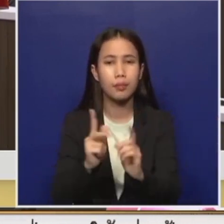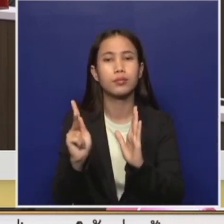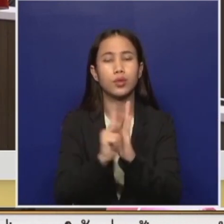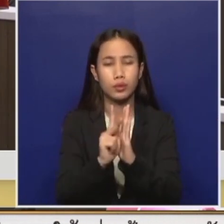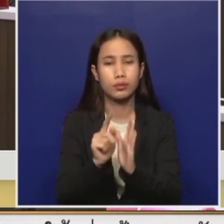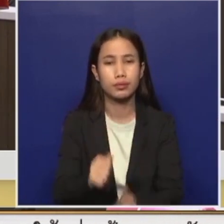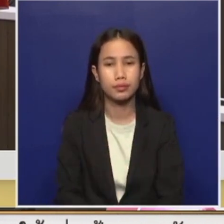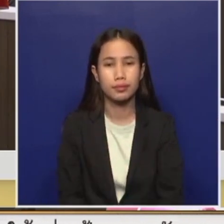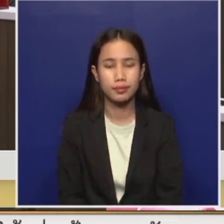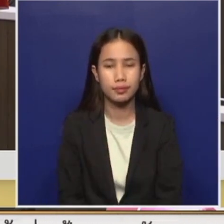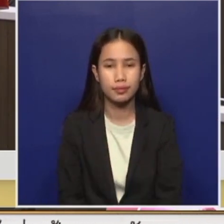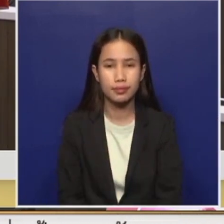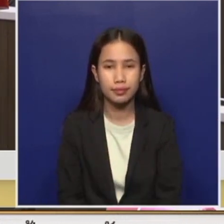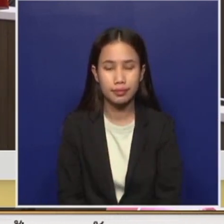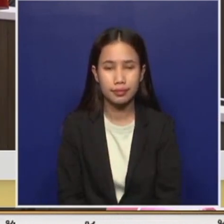ทาหนักับ